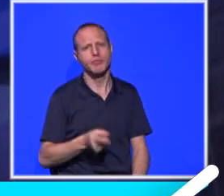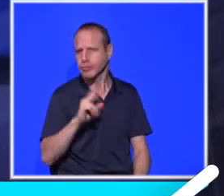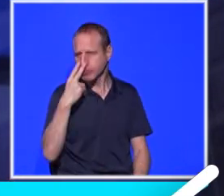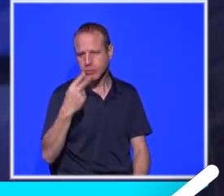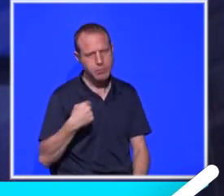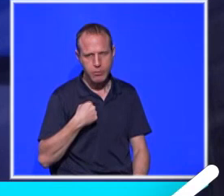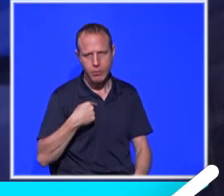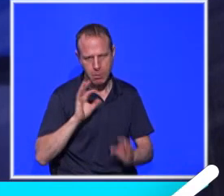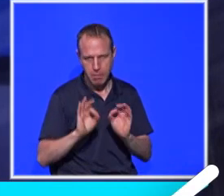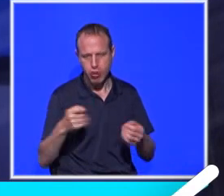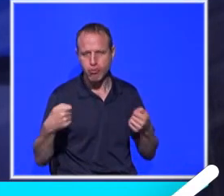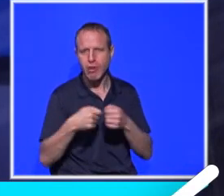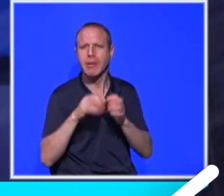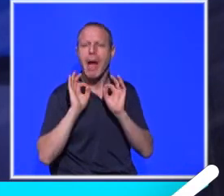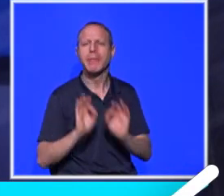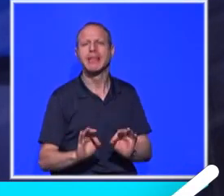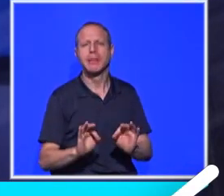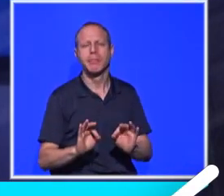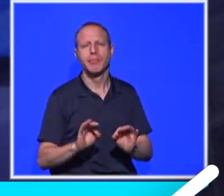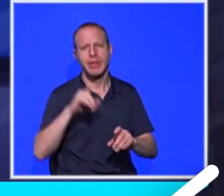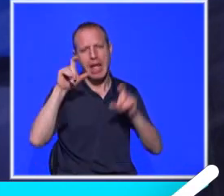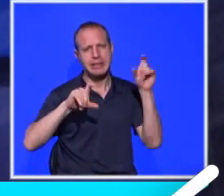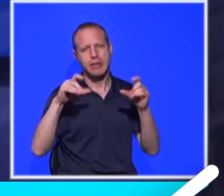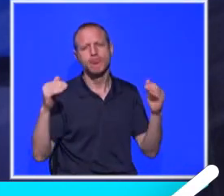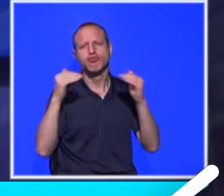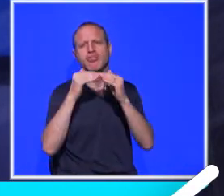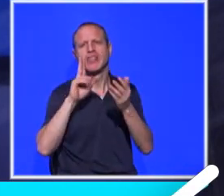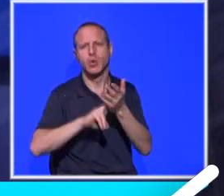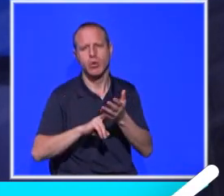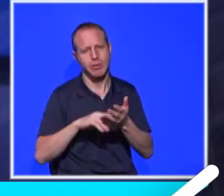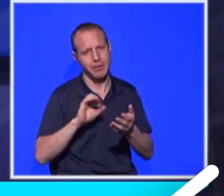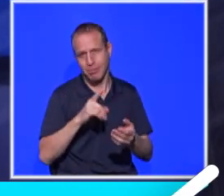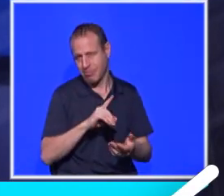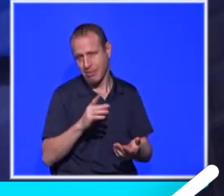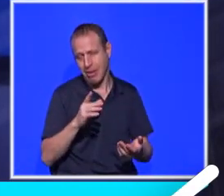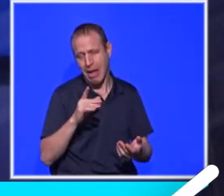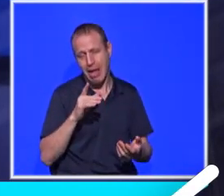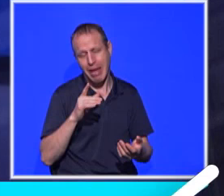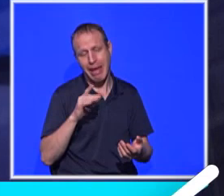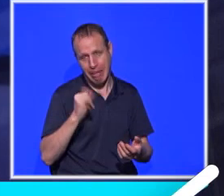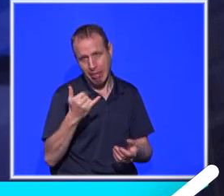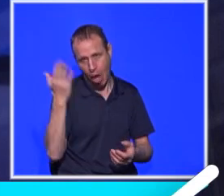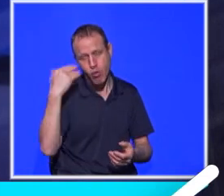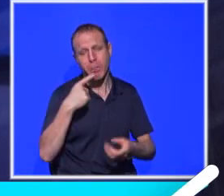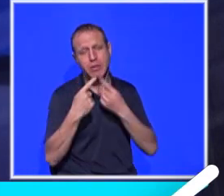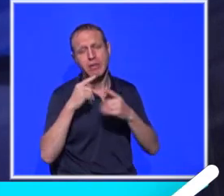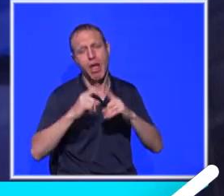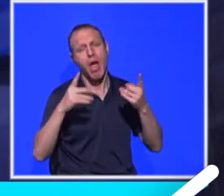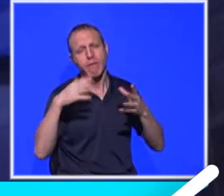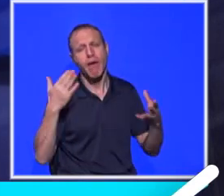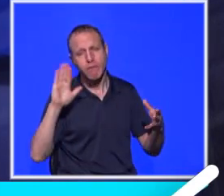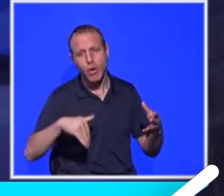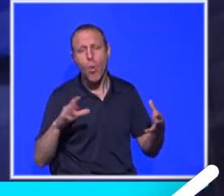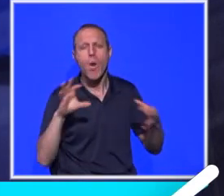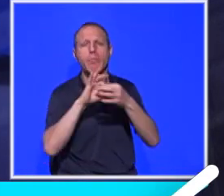רואה בנו באמת כשותפים אמיתיים וכאזרחים שווי זכויות. אחרת הם היו בשיח אחר, ואפילו חיבורים אחרים